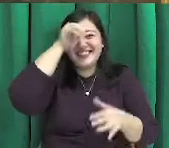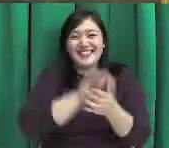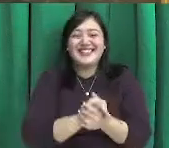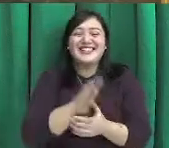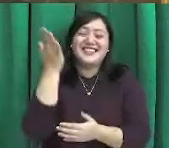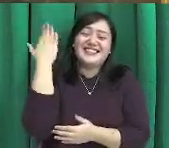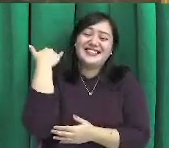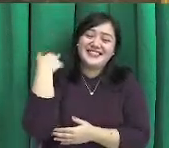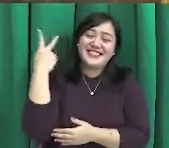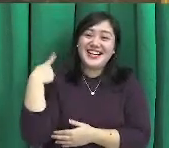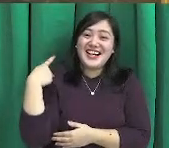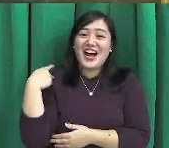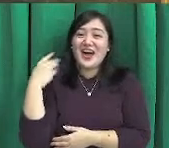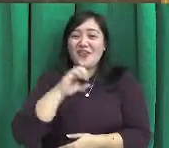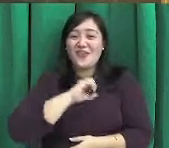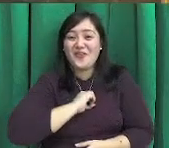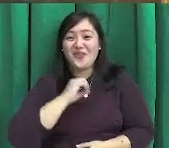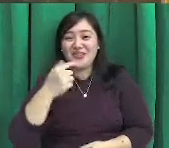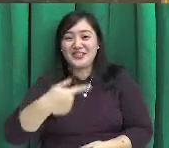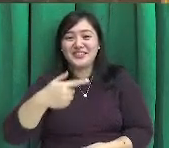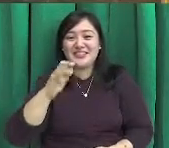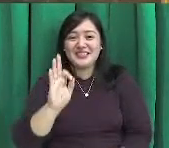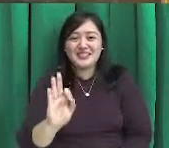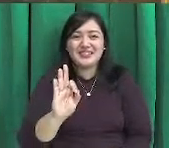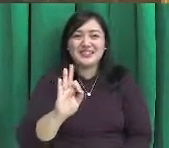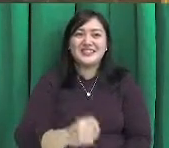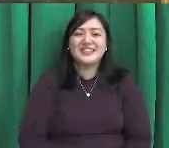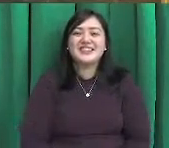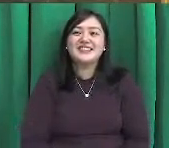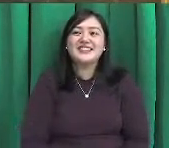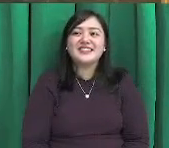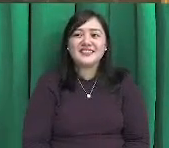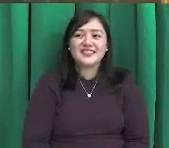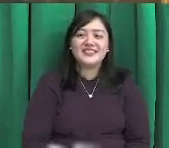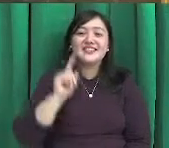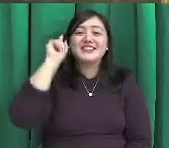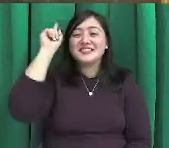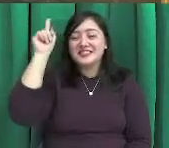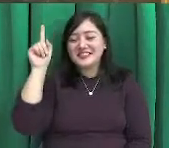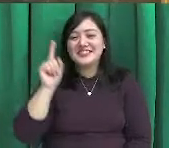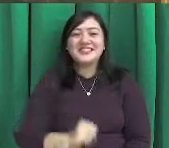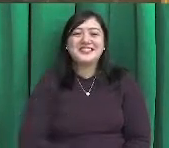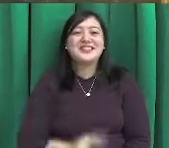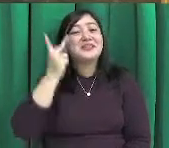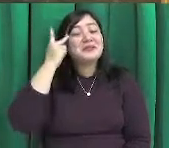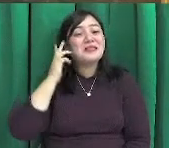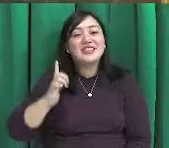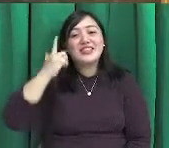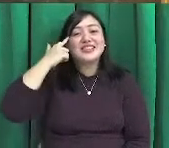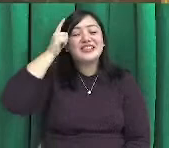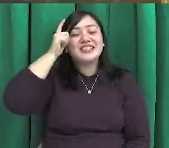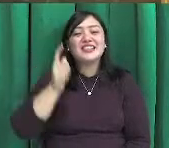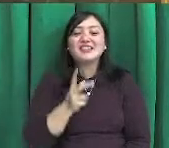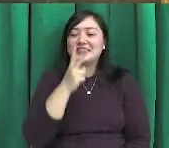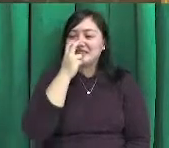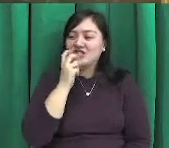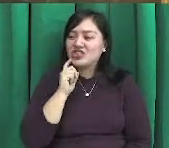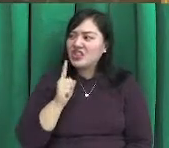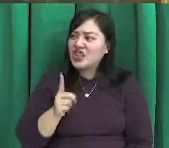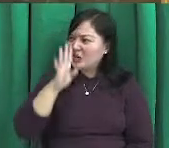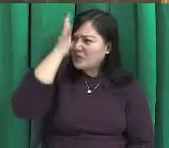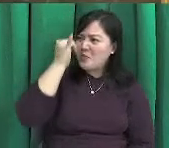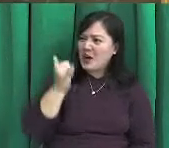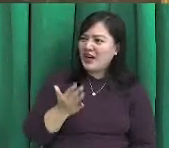pero alam mo, kung hindi mo pinagpalit, baka wala ka rin sa church. Exactly. Man. Po. Diba? Oh, okay, go ahead. Sabi nga